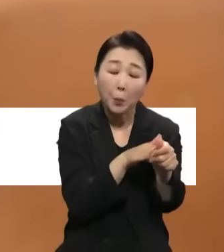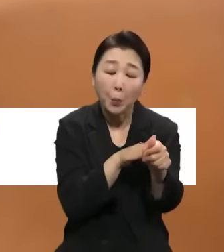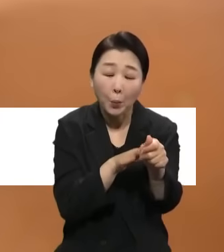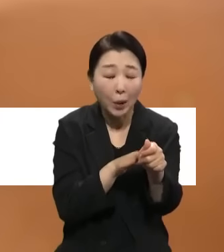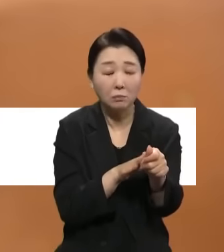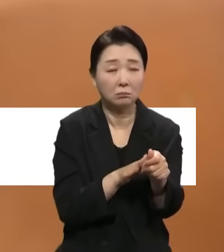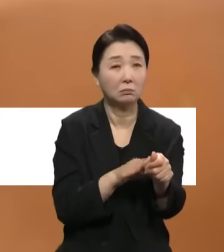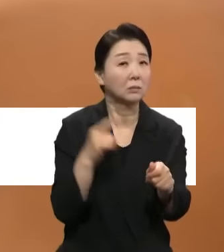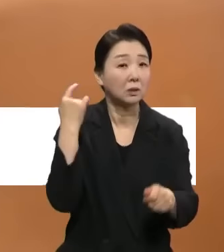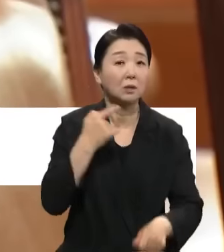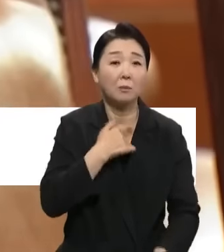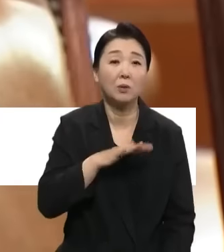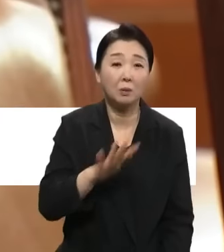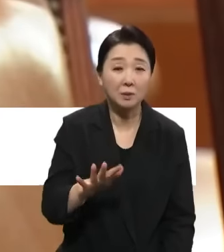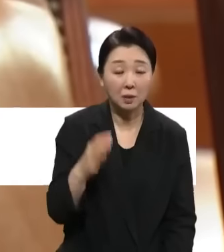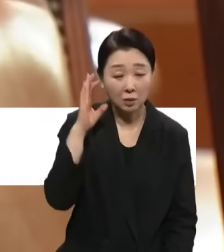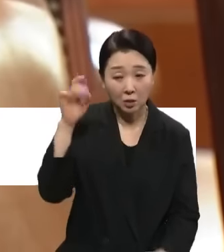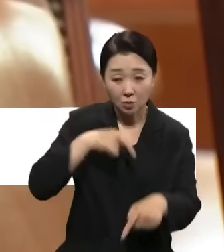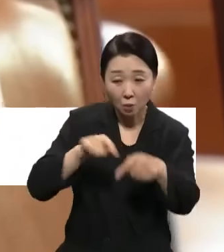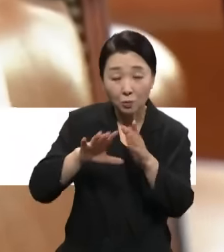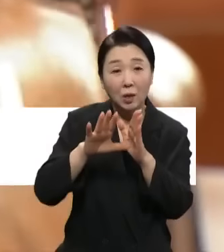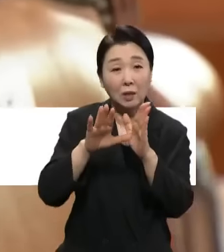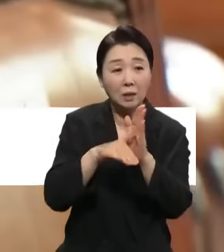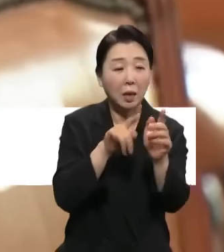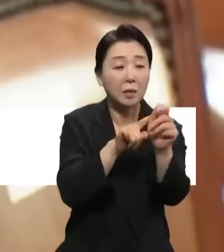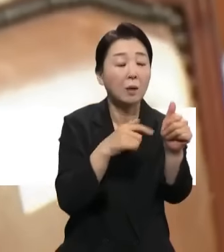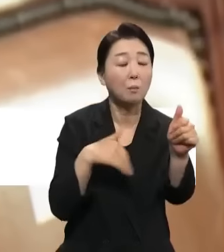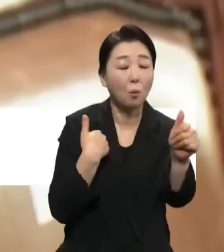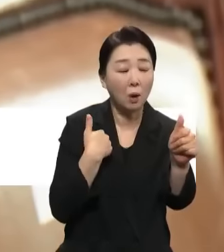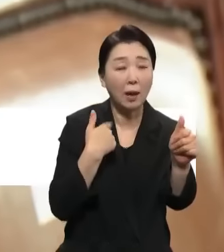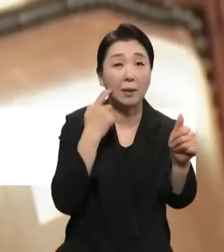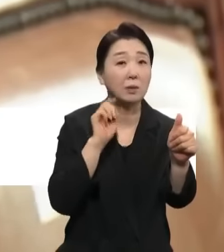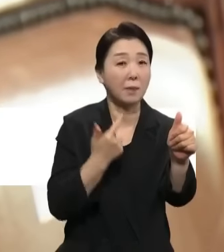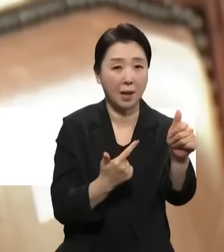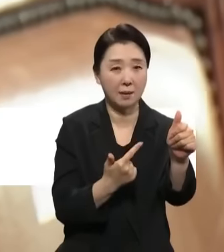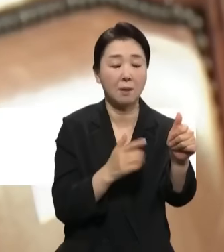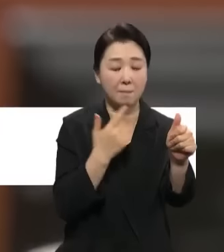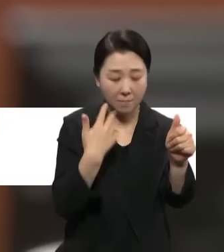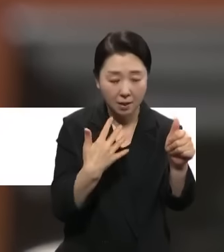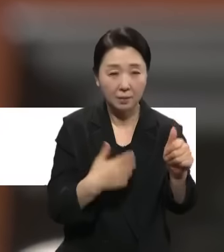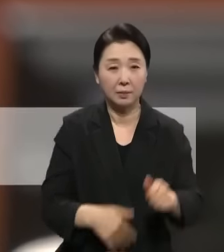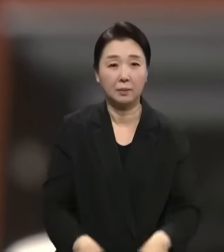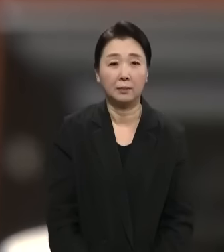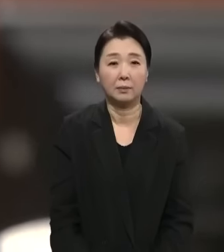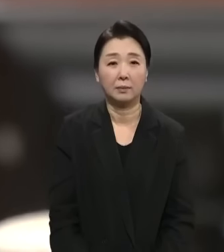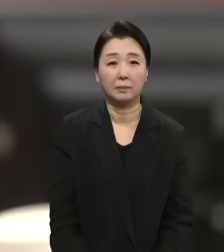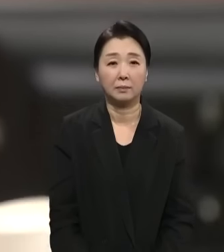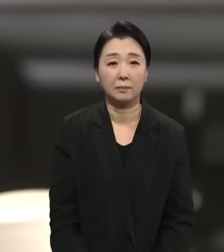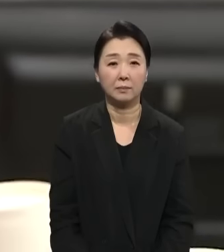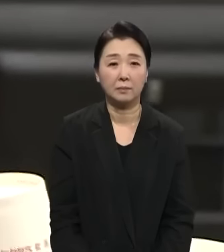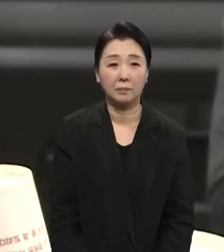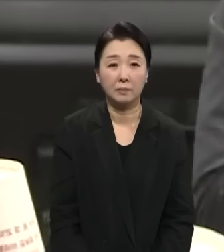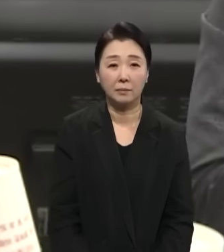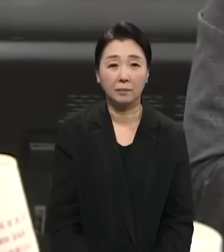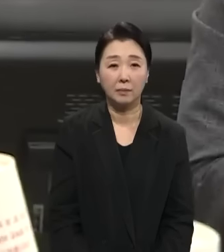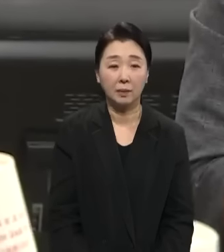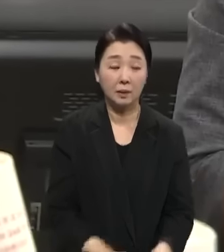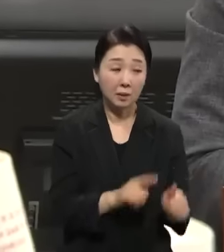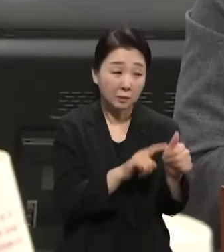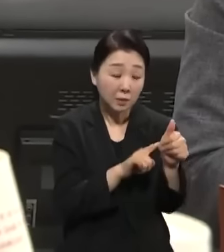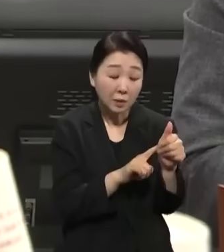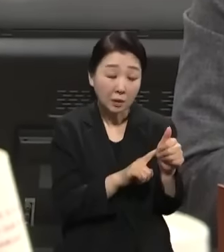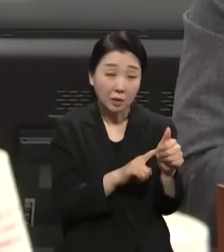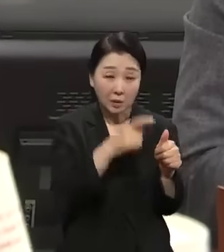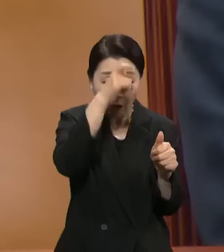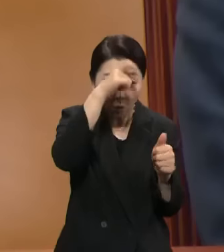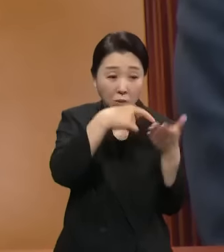법사위 청문회에서 이 씨를 모른다고 했던 것도 거짓말이 아니라는 주장입니다. JTBC는 임 전 사단장이 이런 입장을